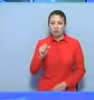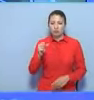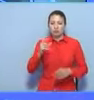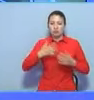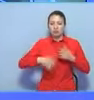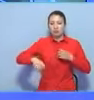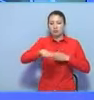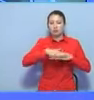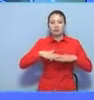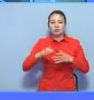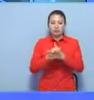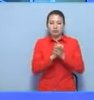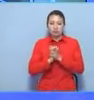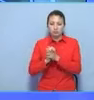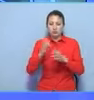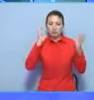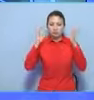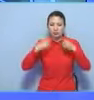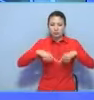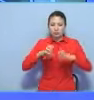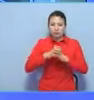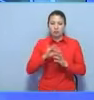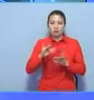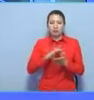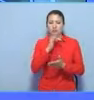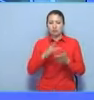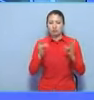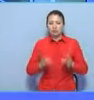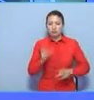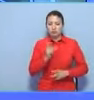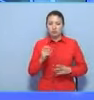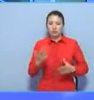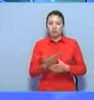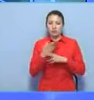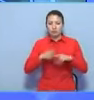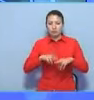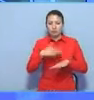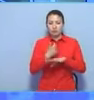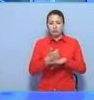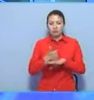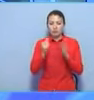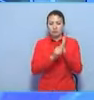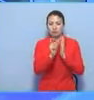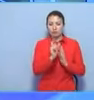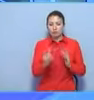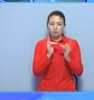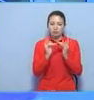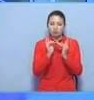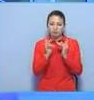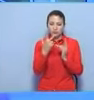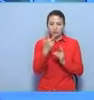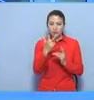халықтар достығы университетінің ұжымы арыстықтарға барынша қолдау көрсетіп отыр. Қазір оқу орының басшылығы 60 адамға жатақана беріп,